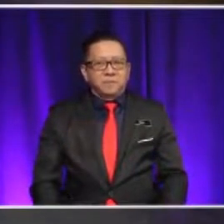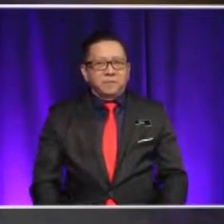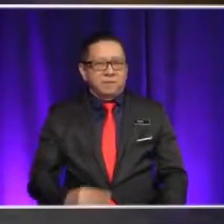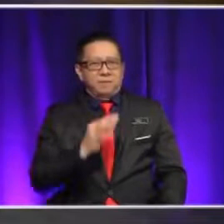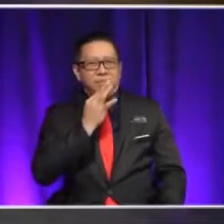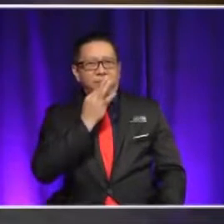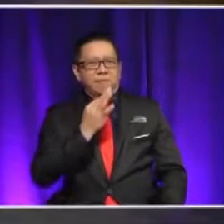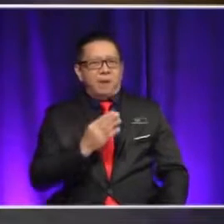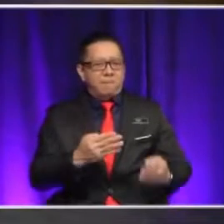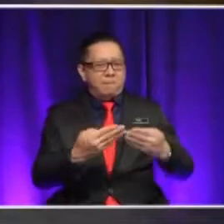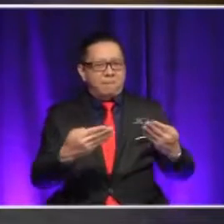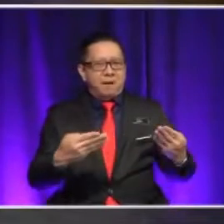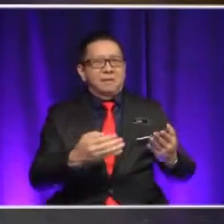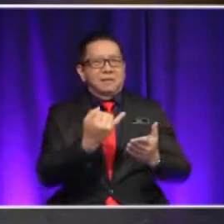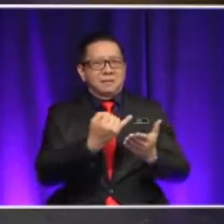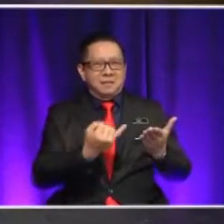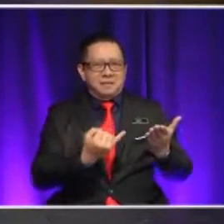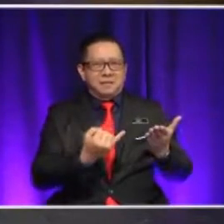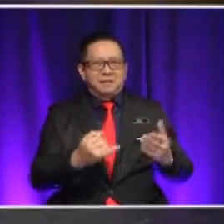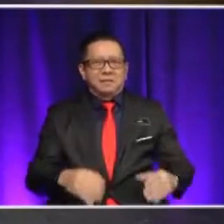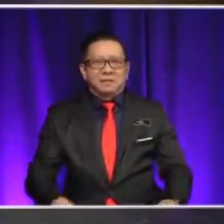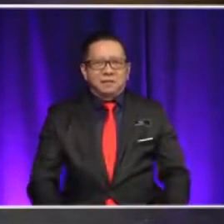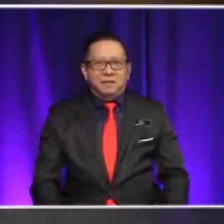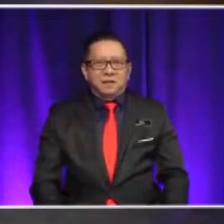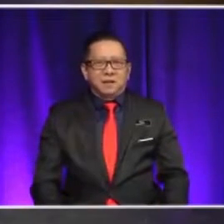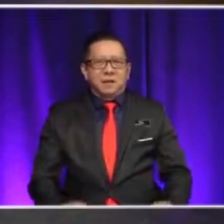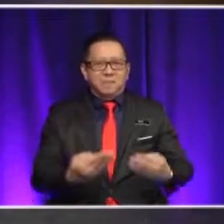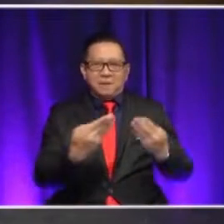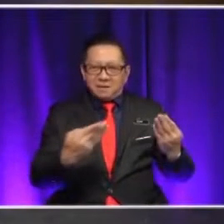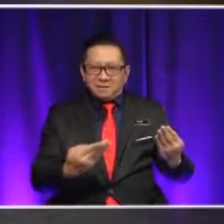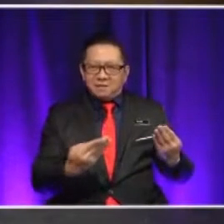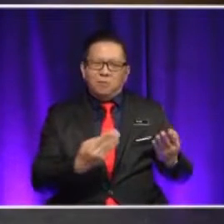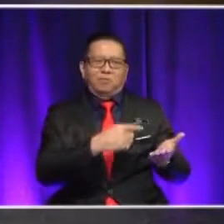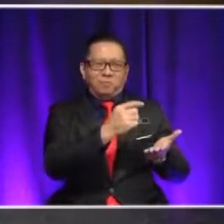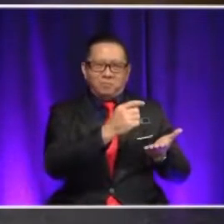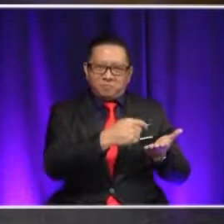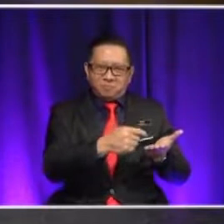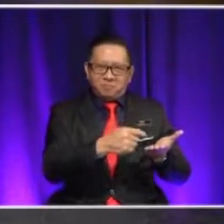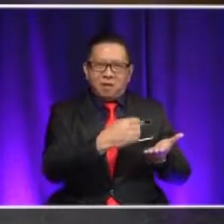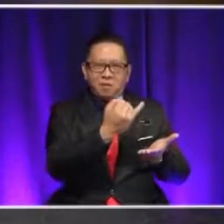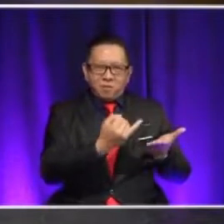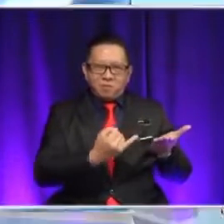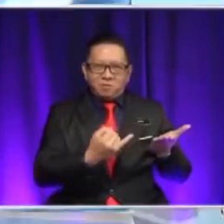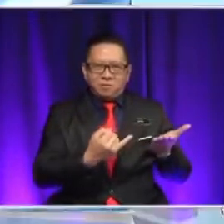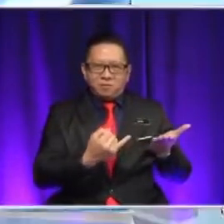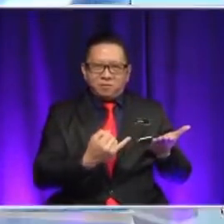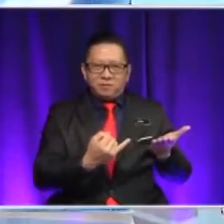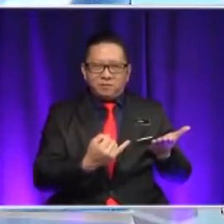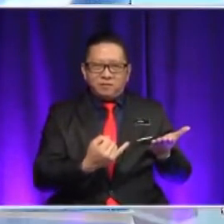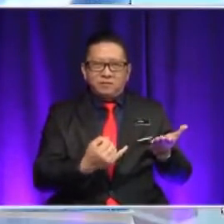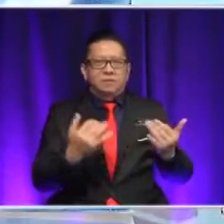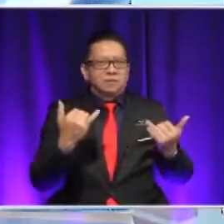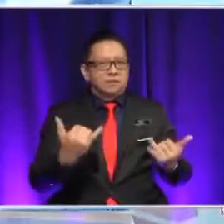base tiba-tiba lukis senior bahasa tapi dak lukis sebenarnya kita menggunakan unsur bahasa